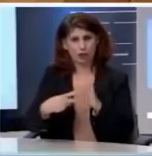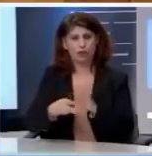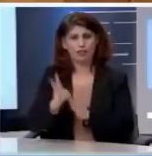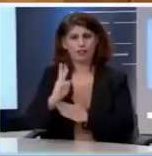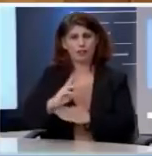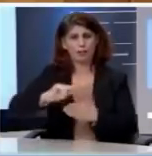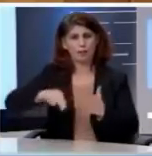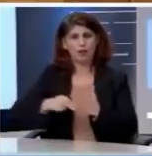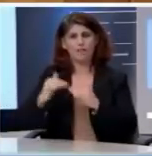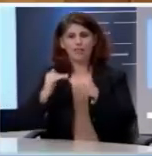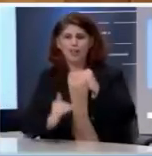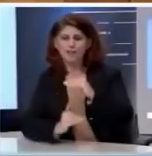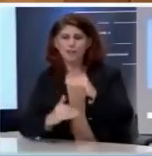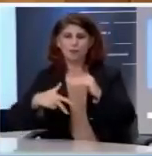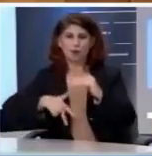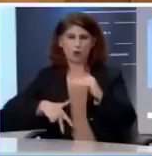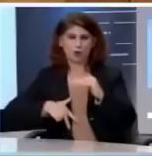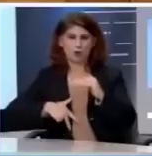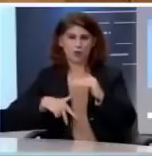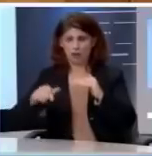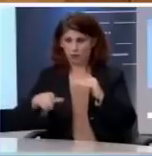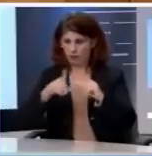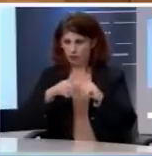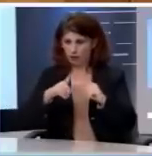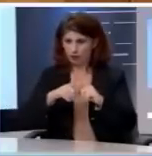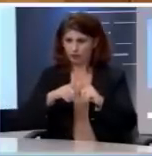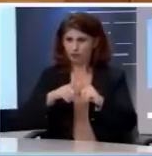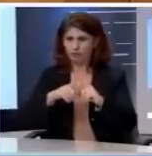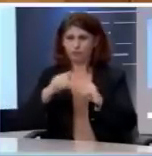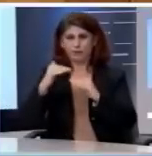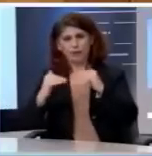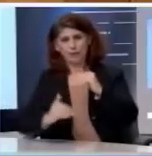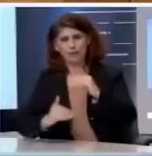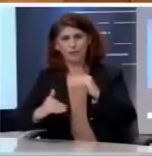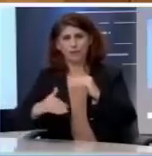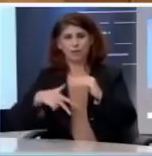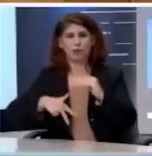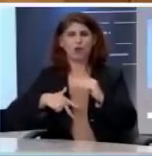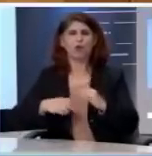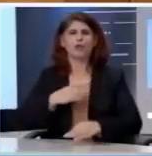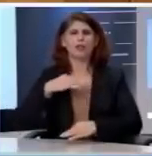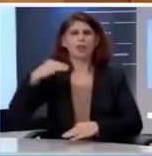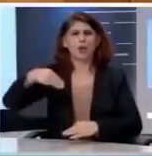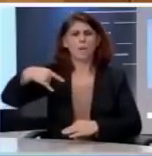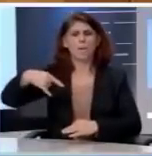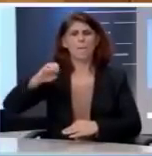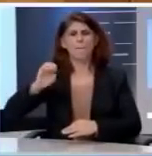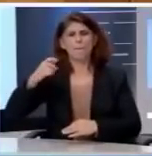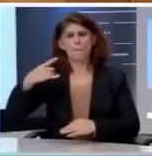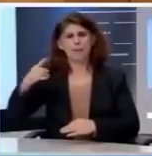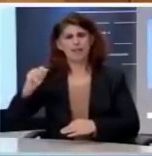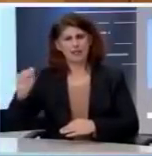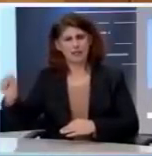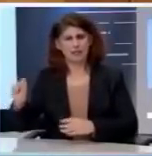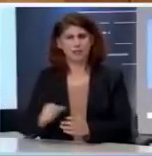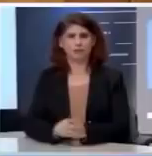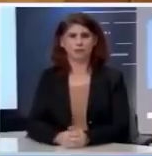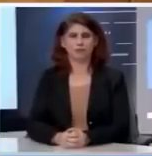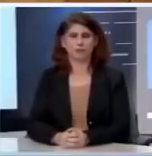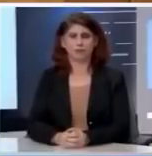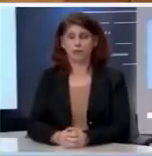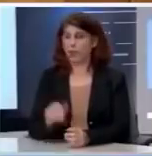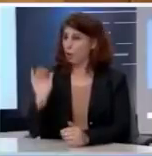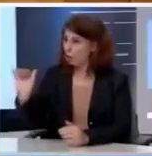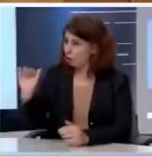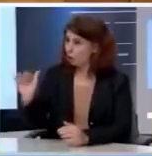υπογράφει ο υφυπουργός? Το δελτίο το οποίο κατηγορούμε το έχει υπογράψει ο υφυπουργός μου, ο κ. Μπέζας. Το έχω υπογράψει εγώ. Και